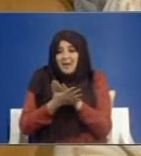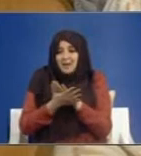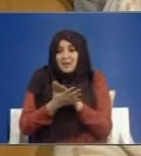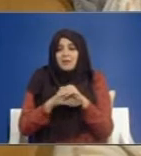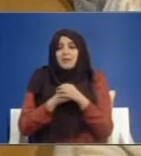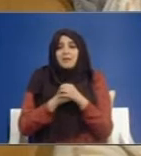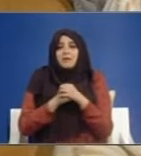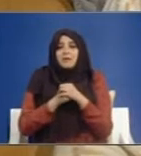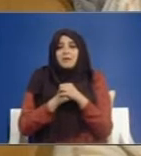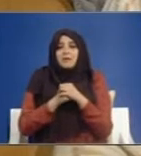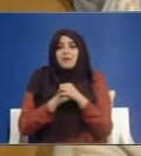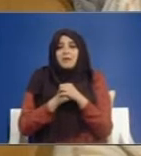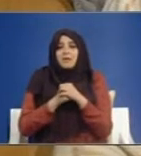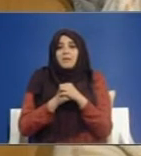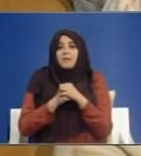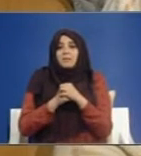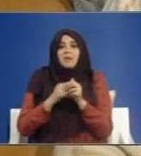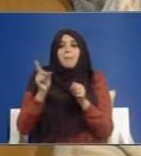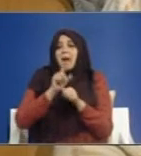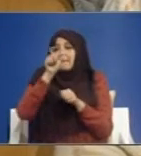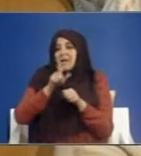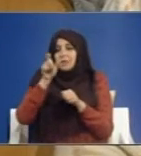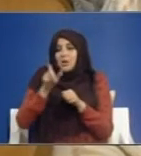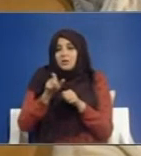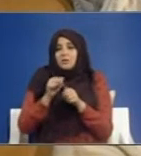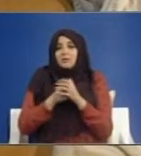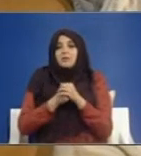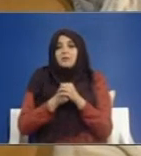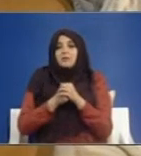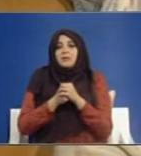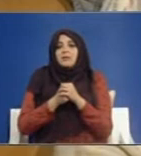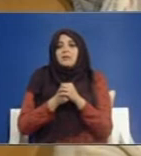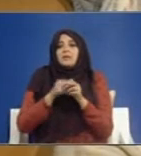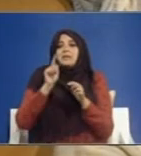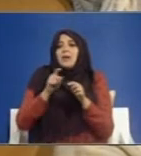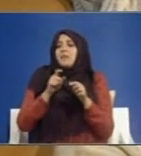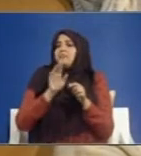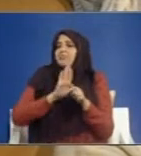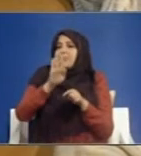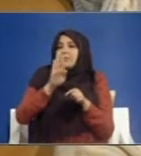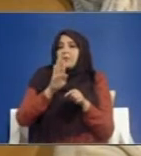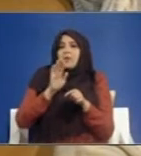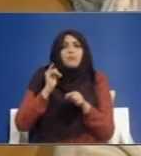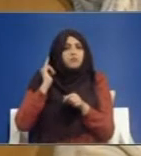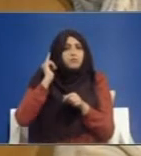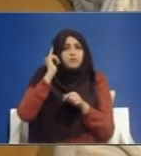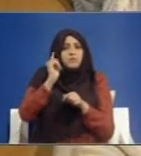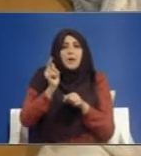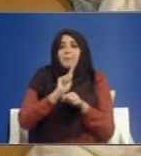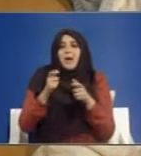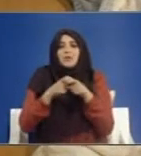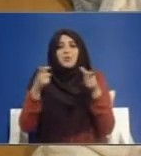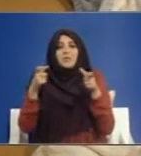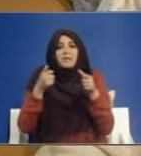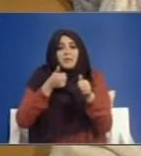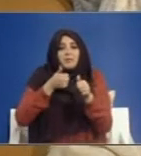ليست لا اعتبار فيها للأشخاص، إنما هي مؤسسة قائمة بذاتها وفيها طبيعة الاستمرار بغض النظر عن